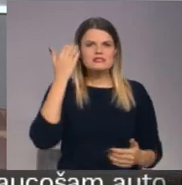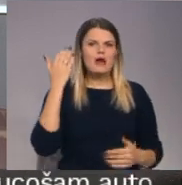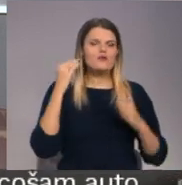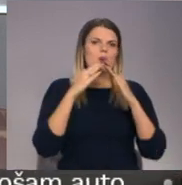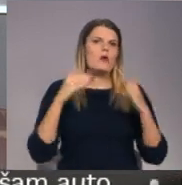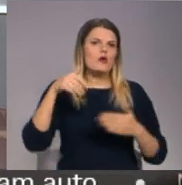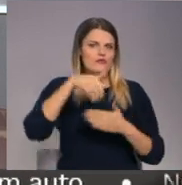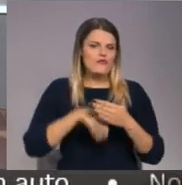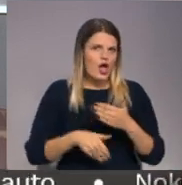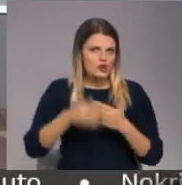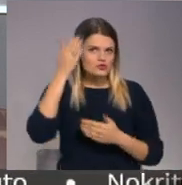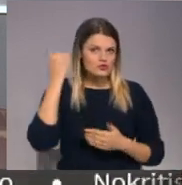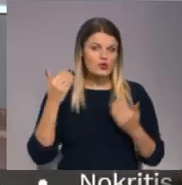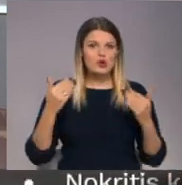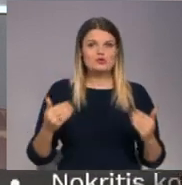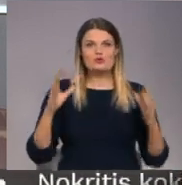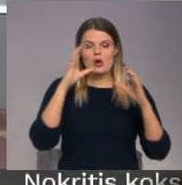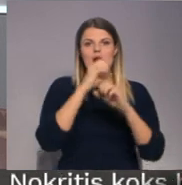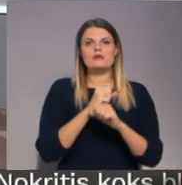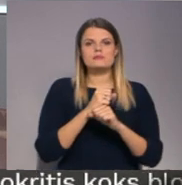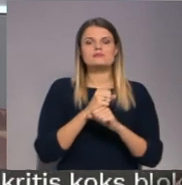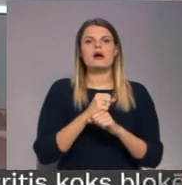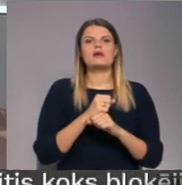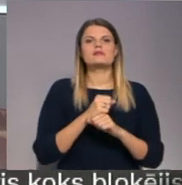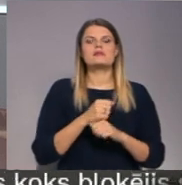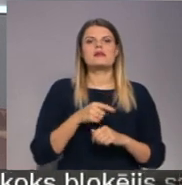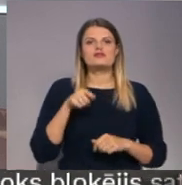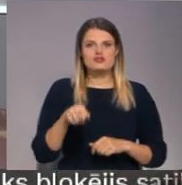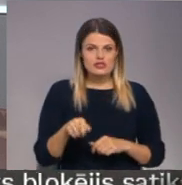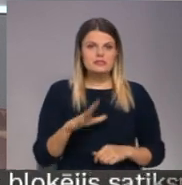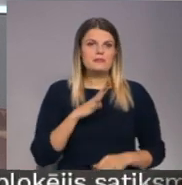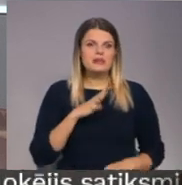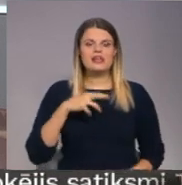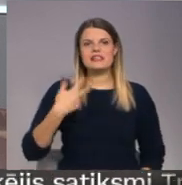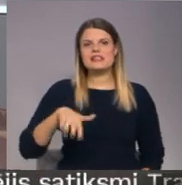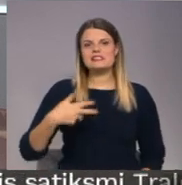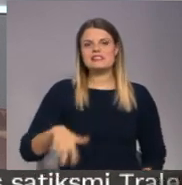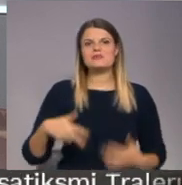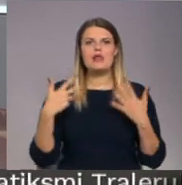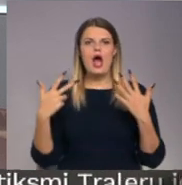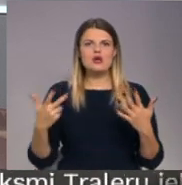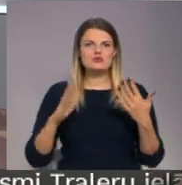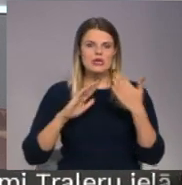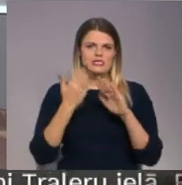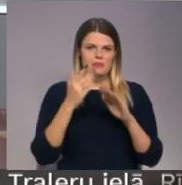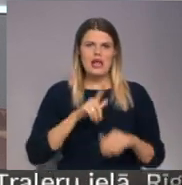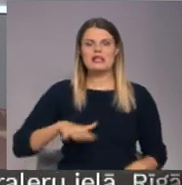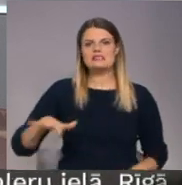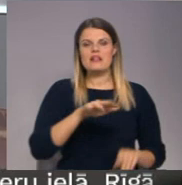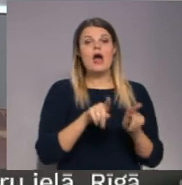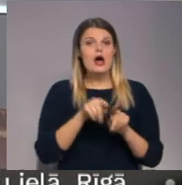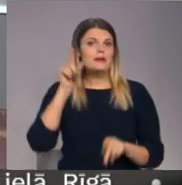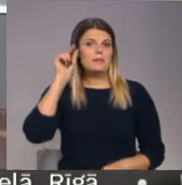Šogad leģendu nakts notika 38 pilīs un muižās Latvijā. Arī Prēļu muižas kompleksā, kur klātesošie